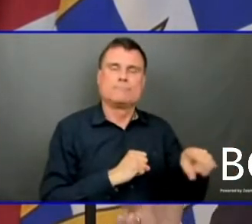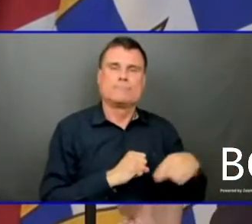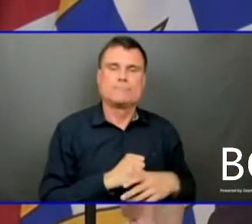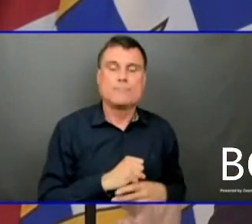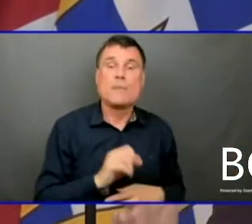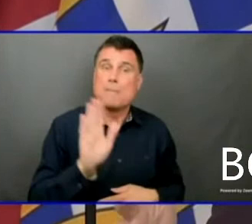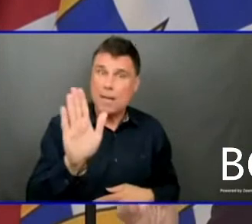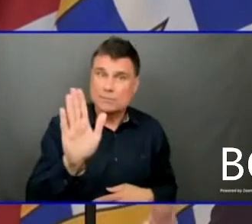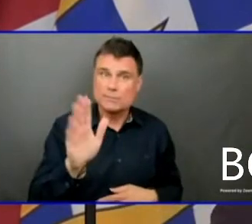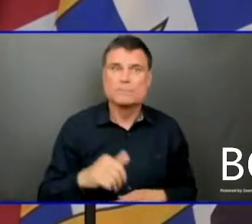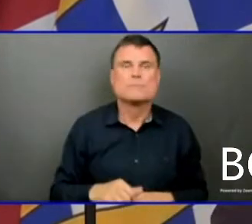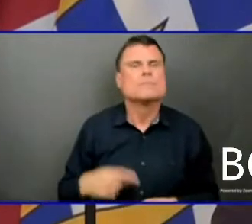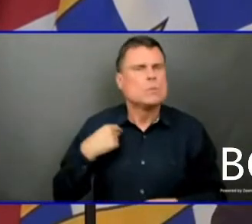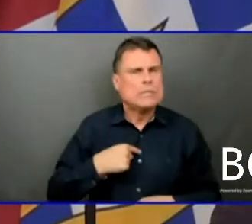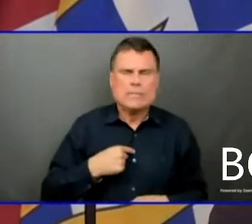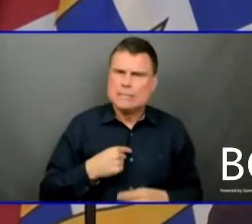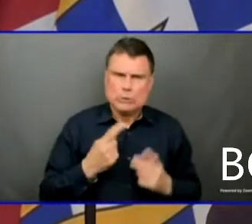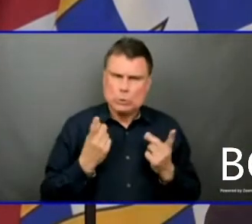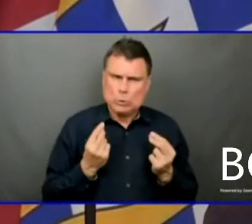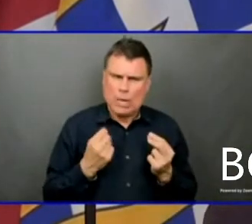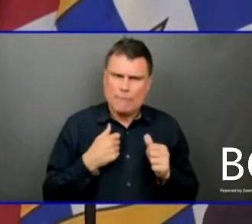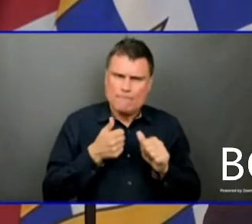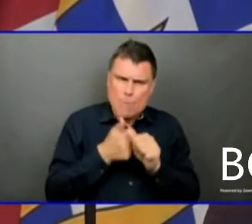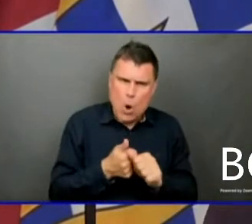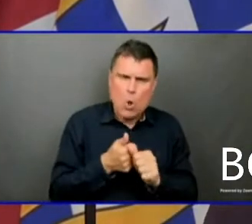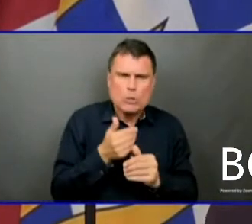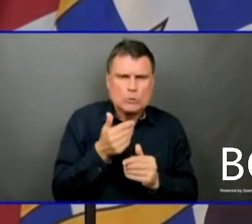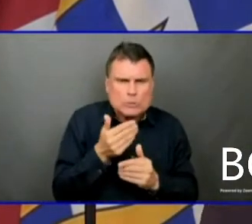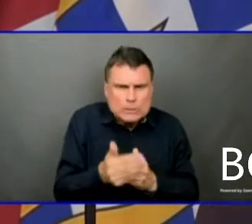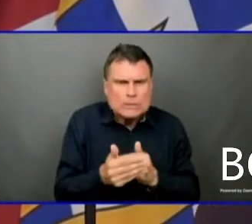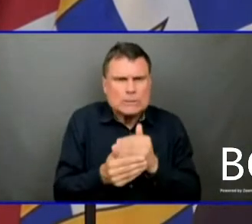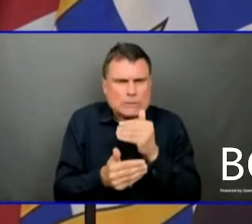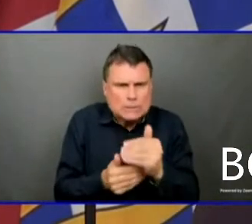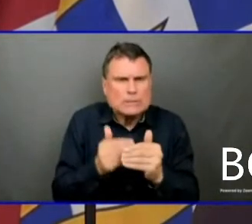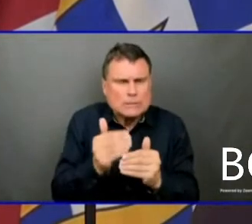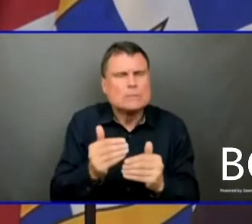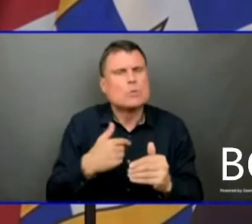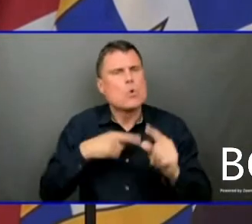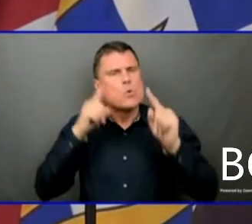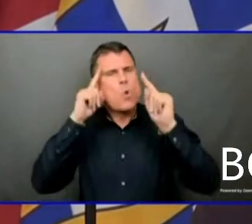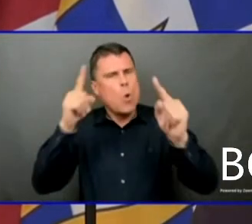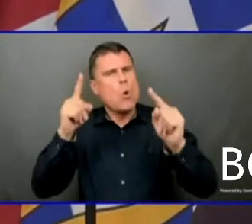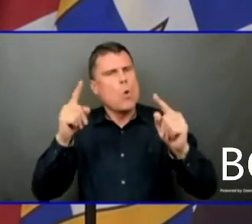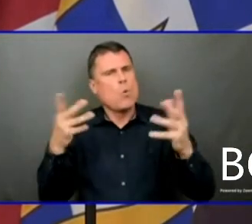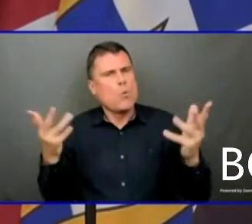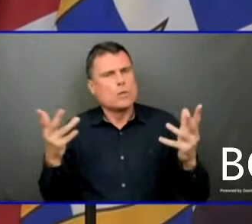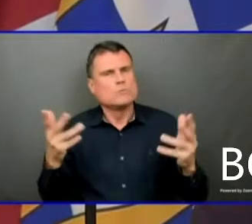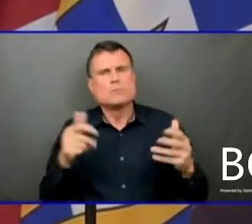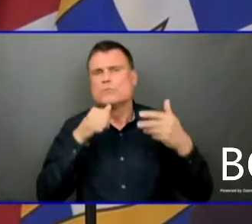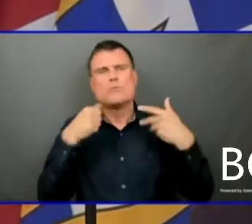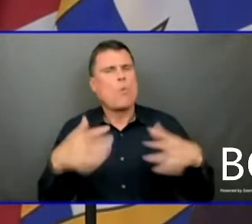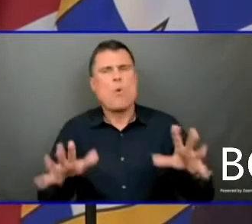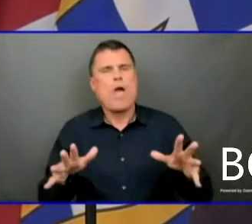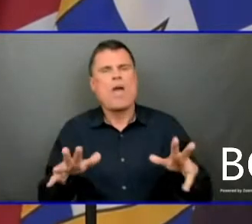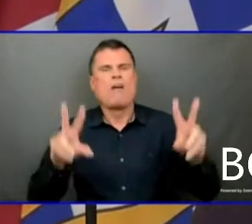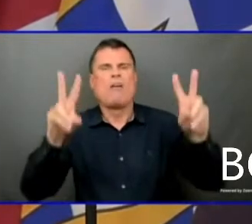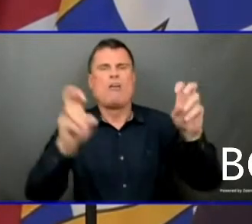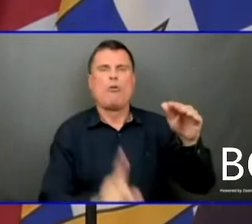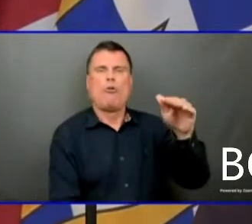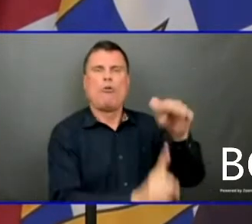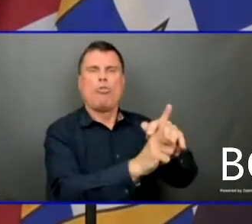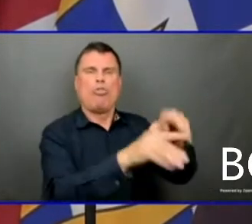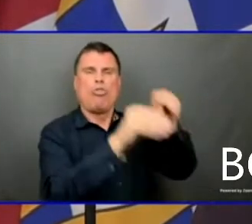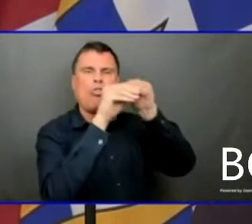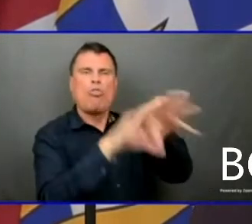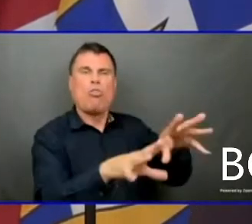者是这个协助性的这个护理院，只要有人短期的来访问，